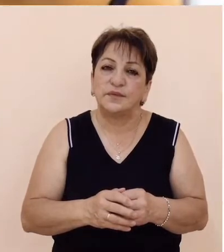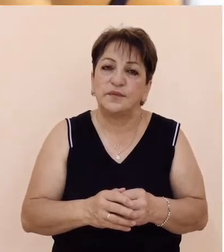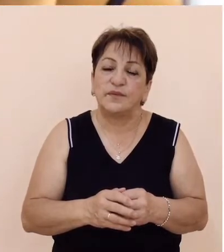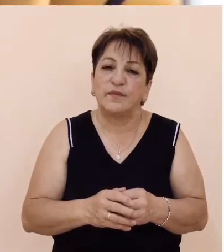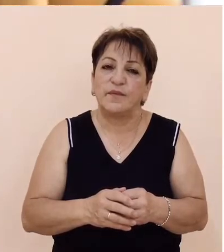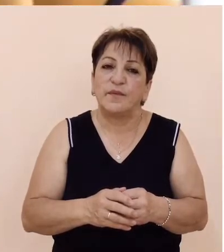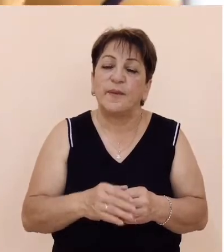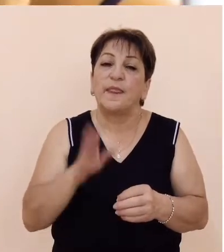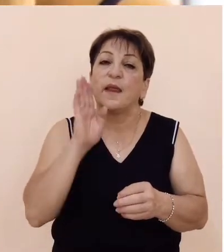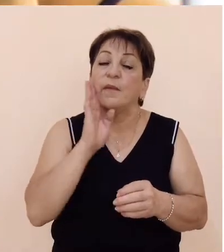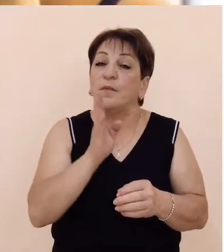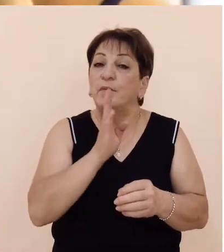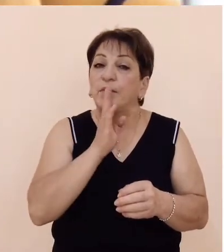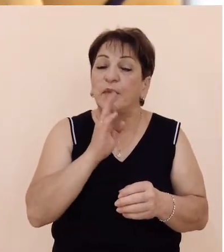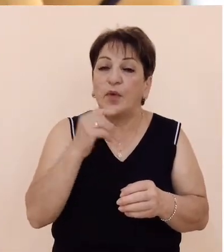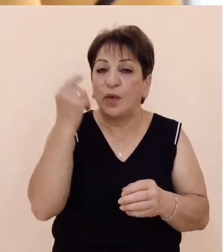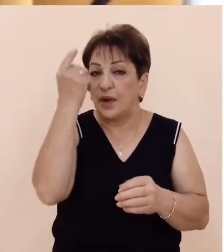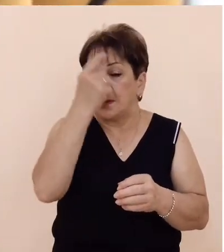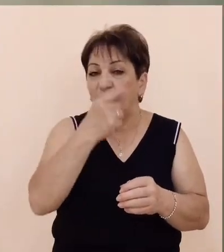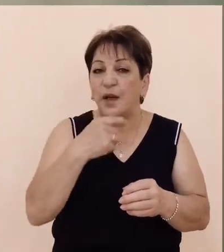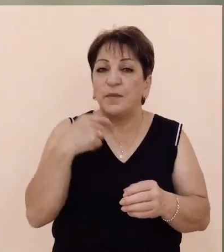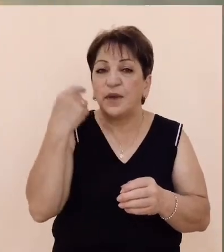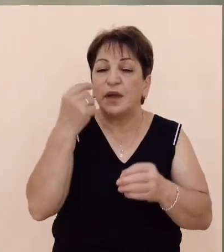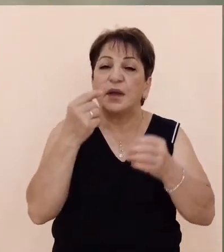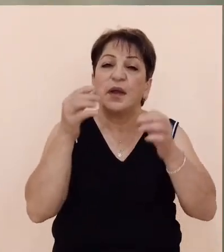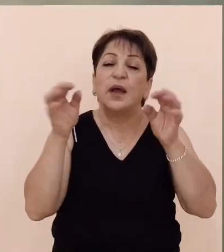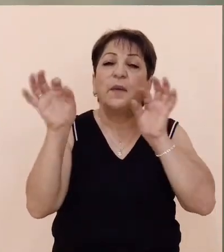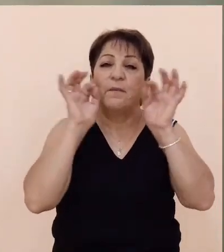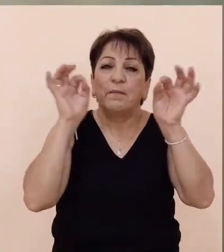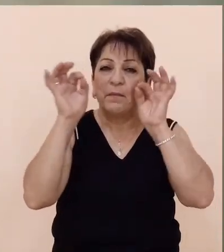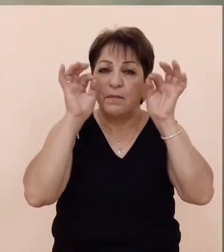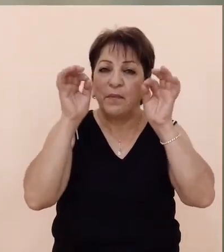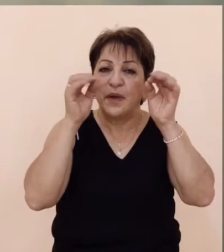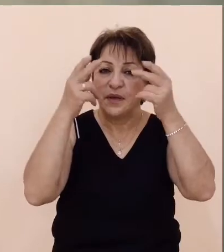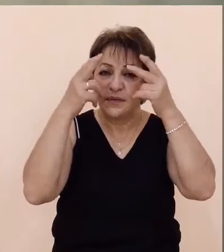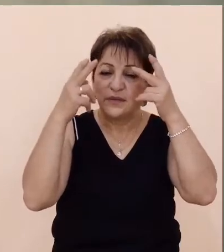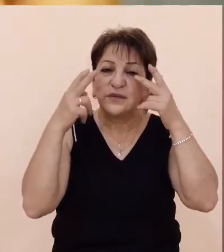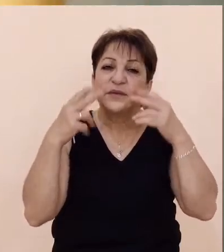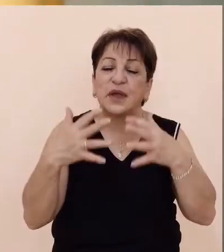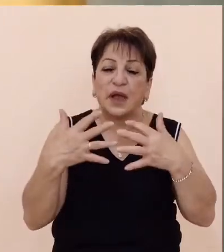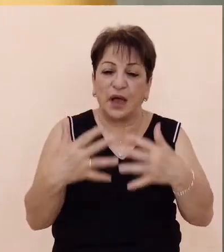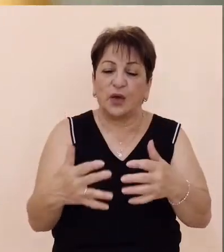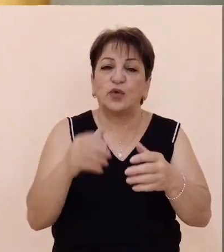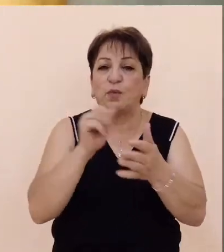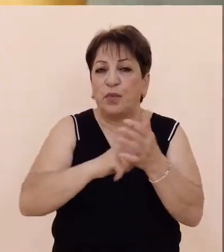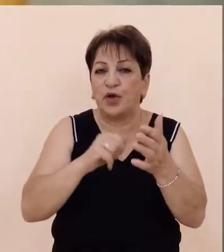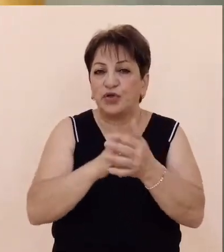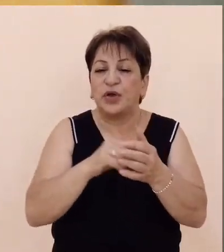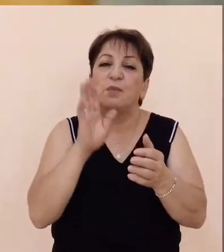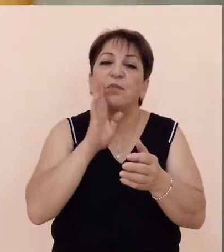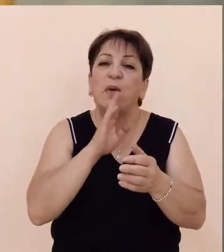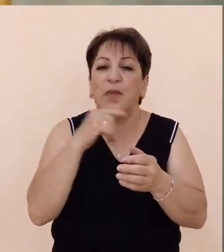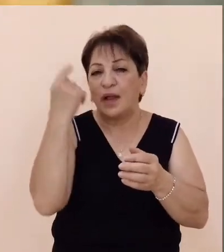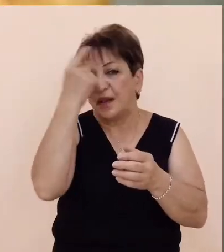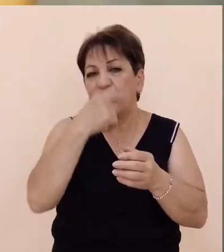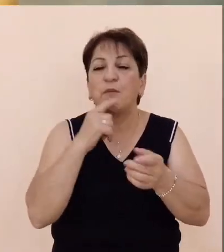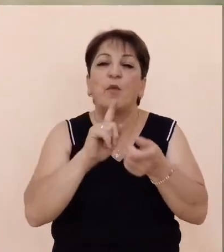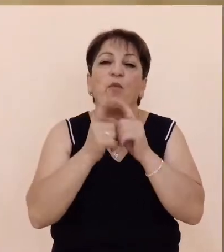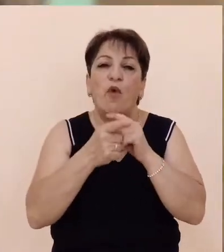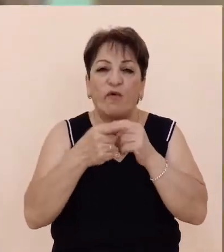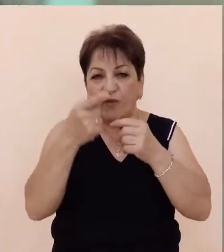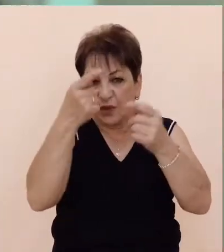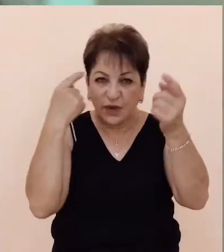Իսկ ահա մոր դեմքին առաջացած բոլոր բծերի ու հետքերի պատճառը հղիությունն է։